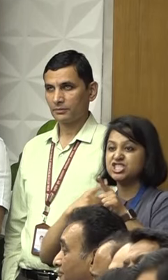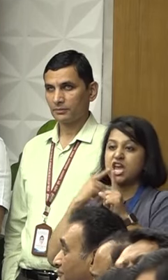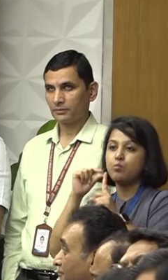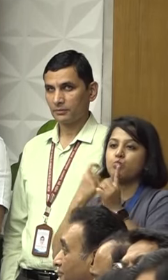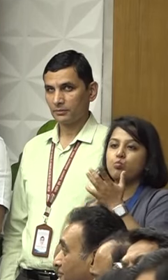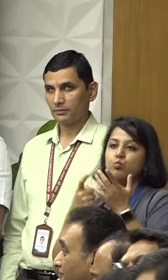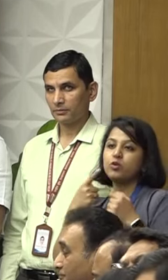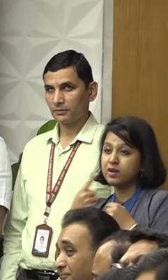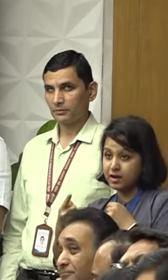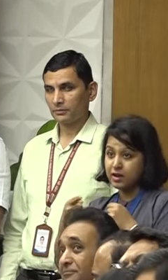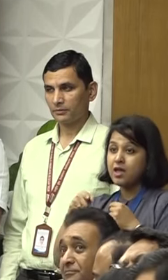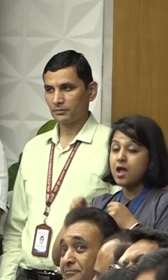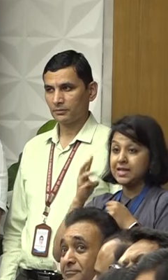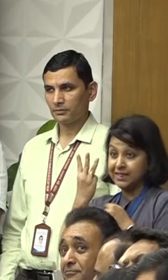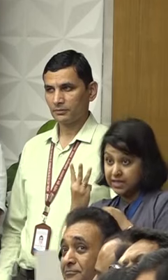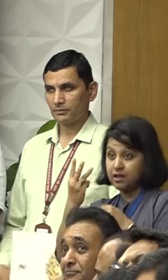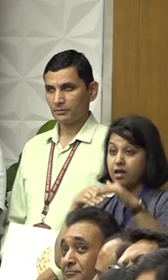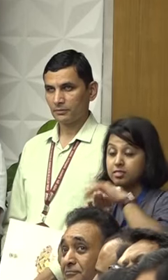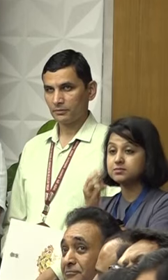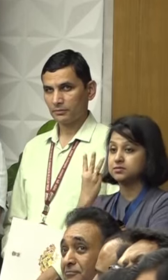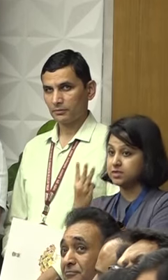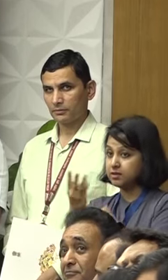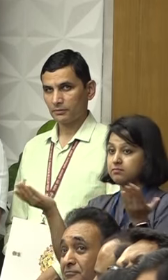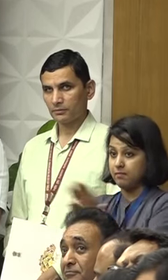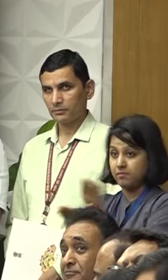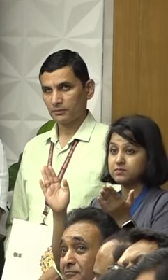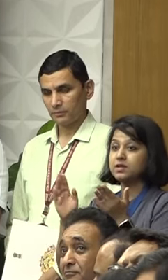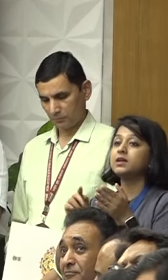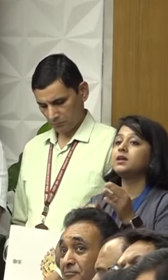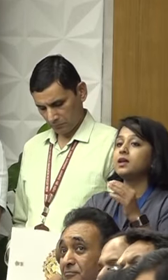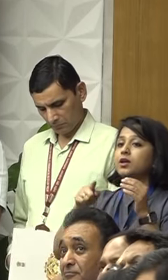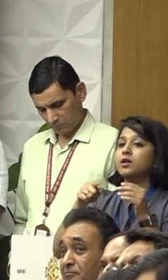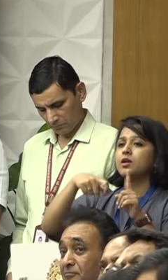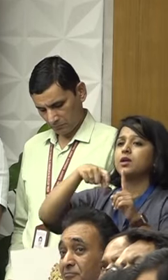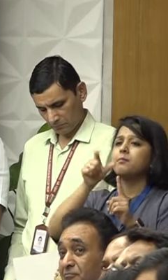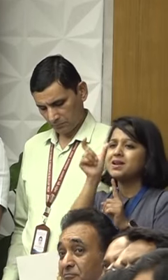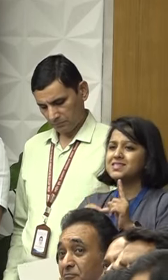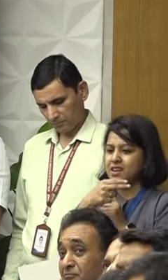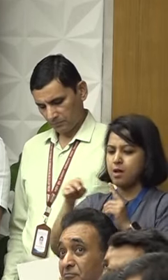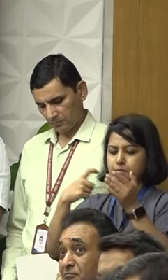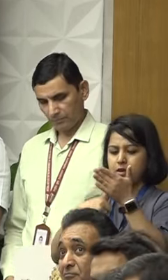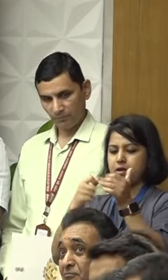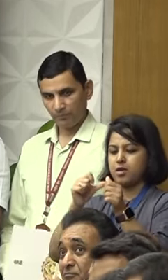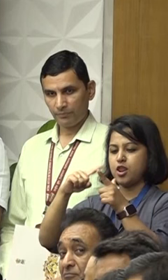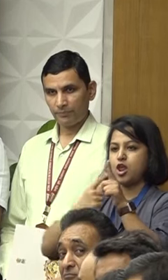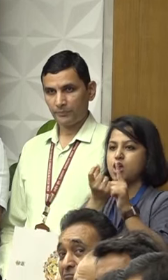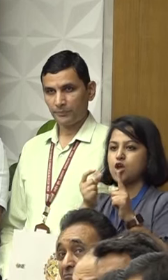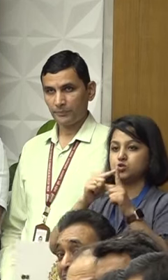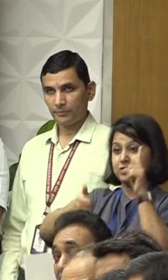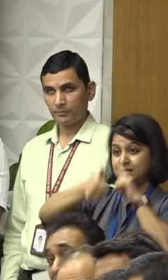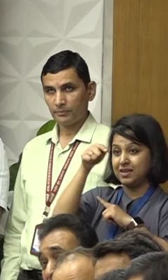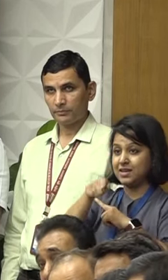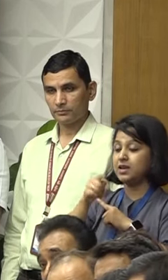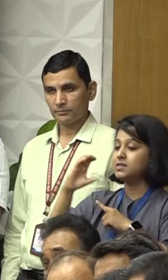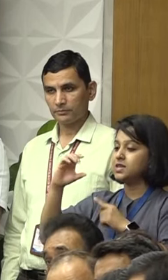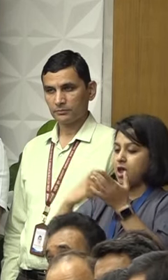3 समझौता ज्ञापन आज यहाँ किए जा रहे हैं। निदेशक कुमार राजू जी भी यहाँ उपस्थित हैं। सीआरसी